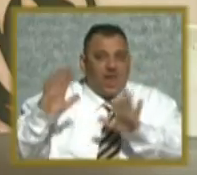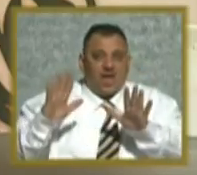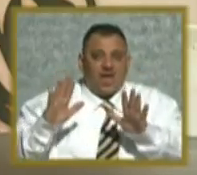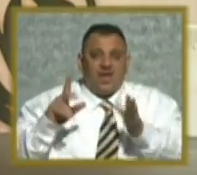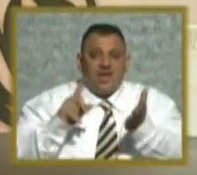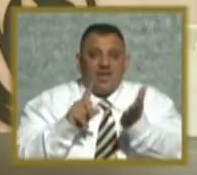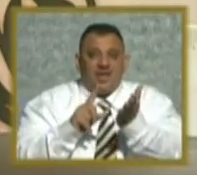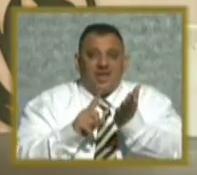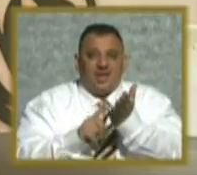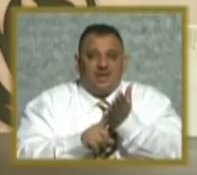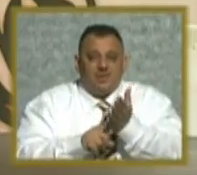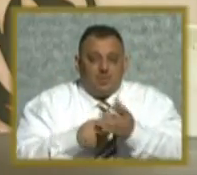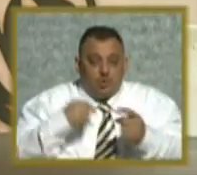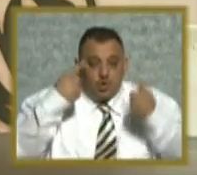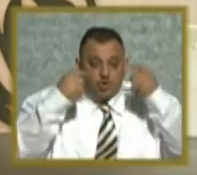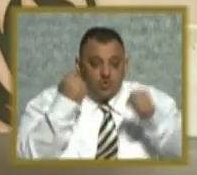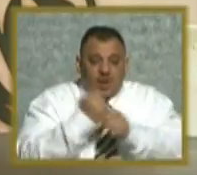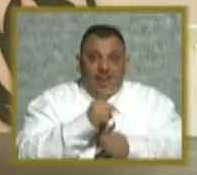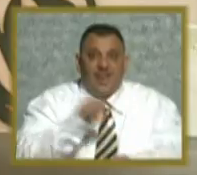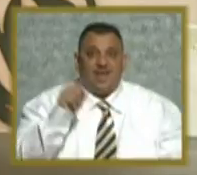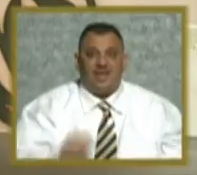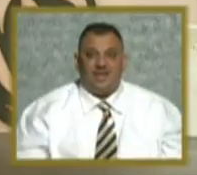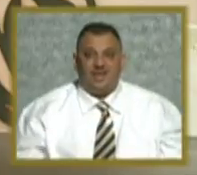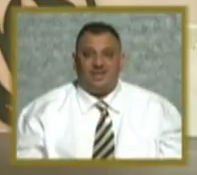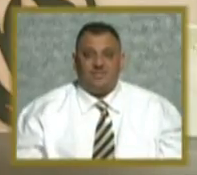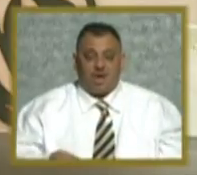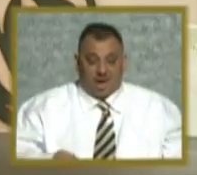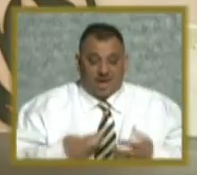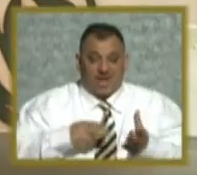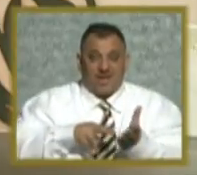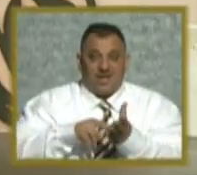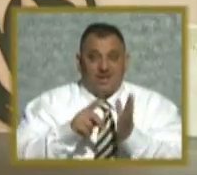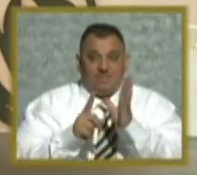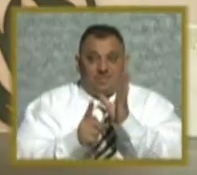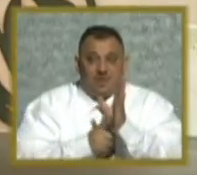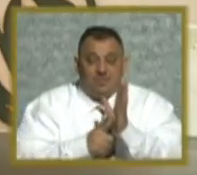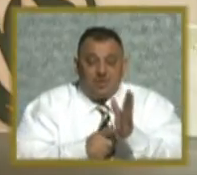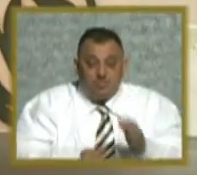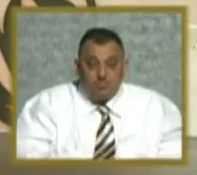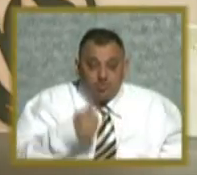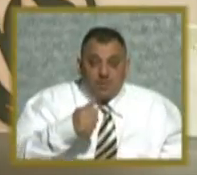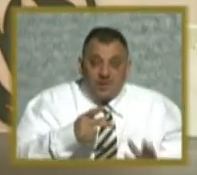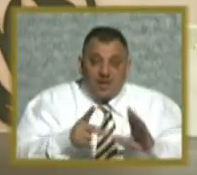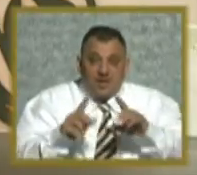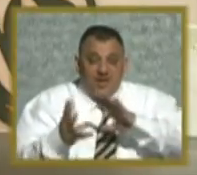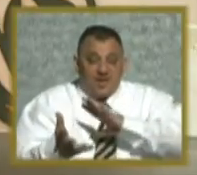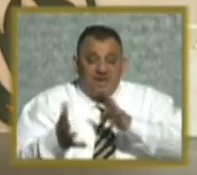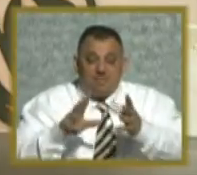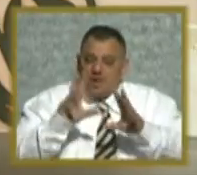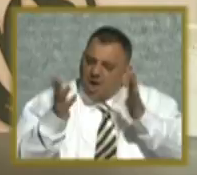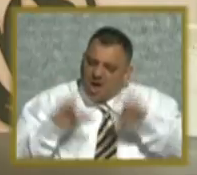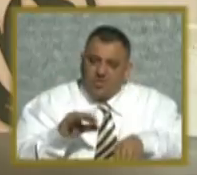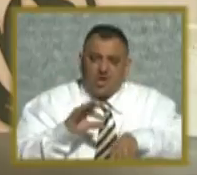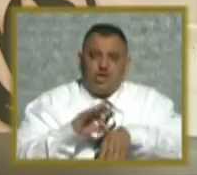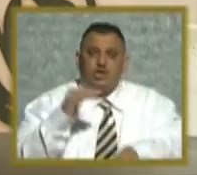إليه ولا تجعله شغلك الشاغل، لا امضي في حياتك. إذا كان لا ما عندك وسواس، وهذا يحصل عندك مثل ما يحصل عند كثير من